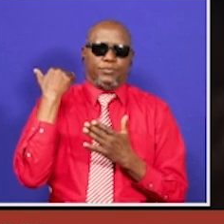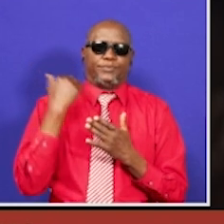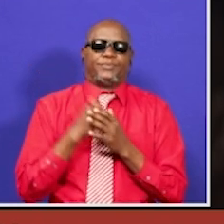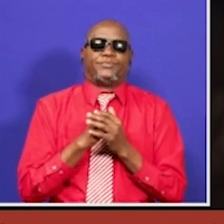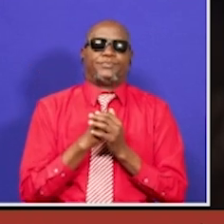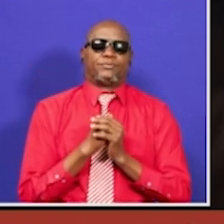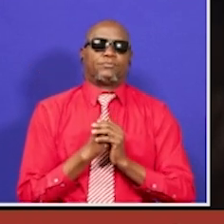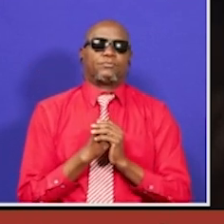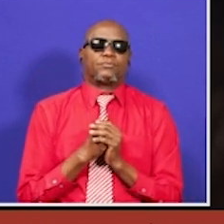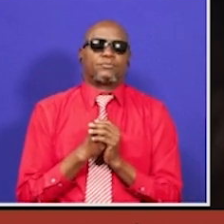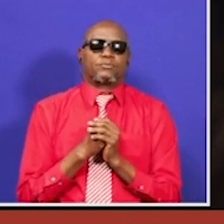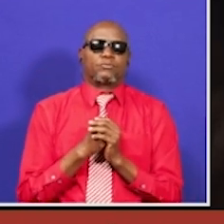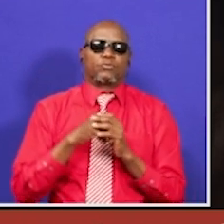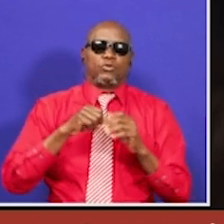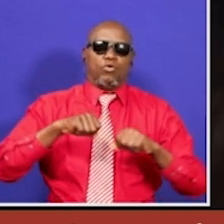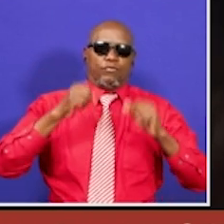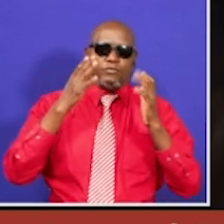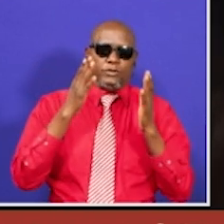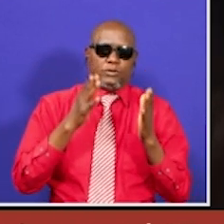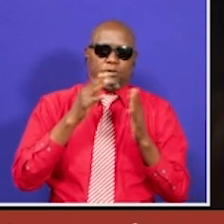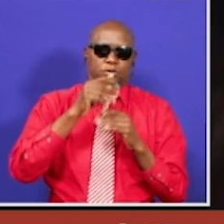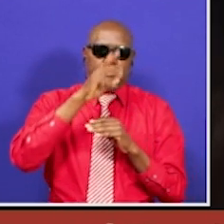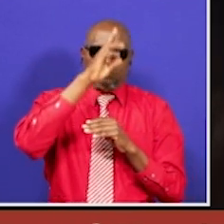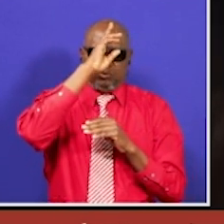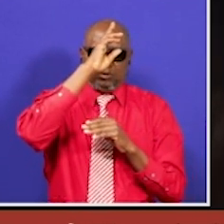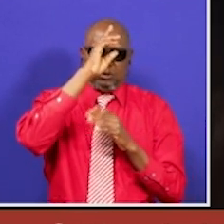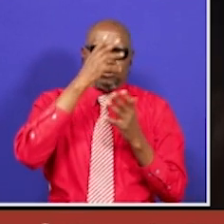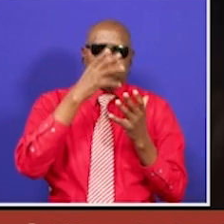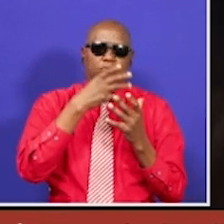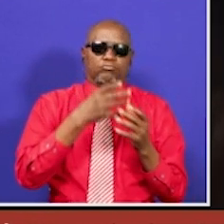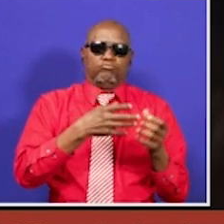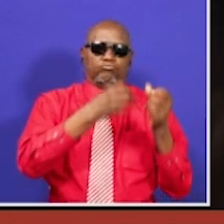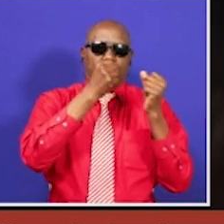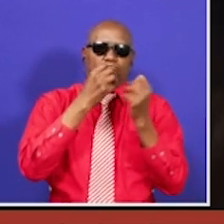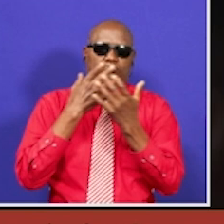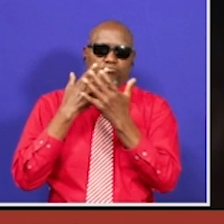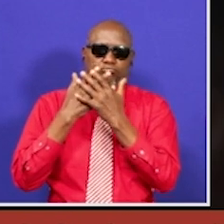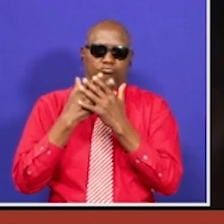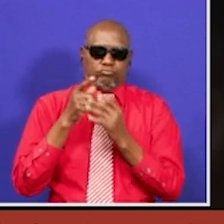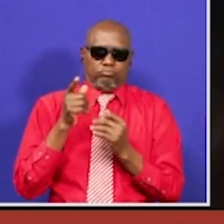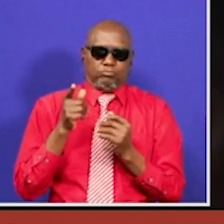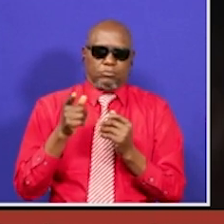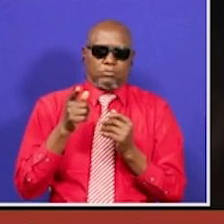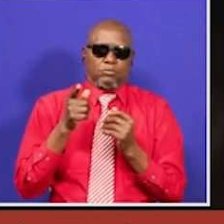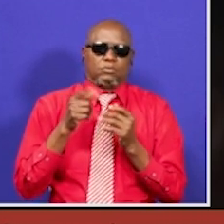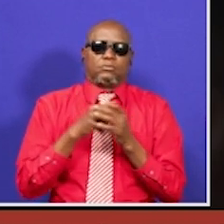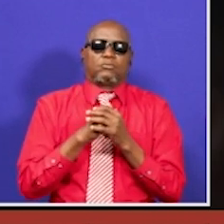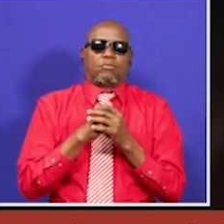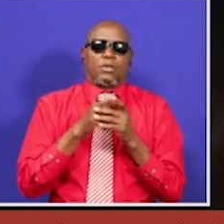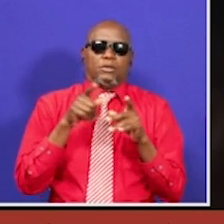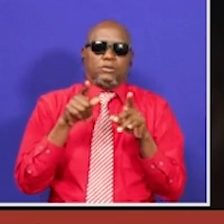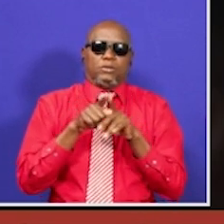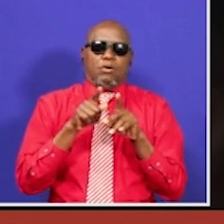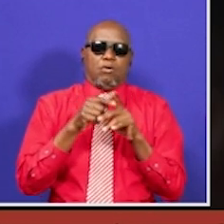Naam, maafisa wa polisi wa Lagai wafunguliwa mashtaka kwa uhalifu dhidi ya wanahabari, na waandamanaji wasio na